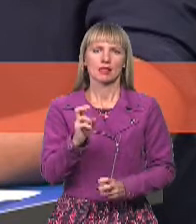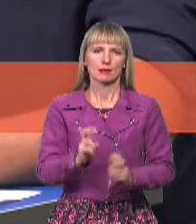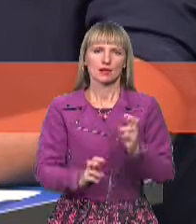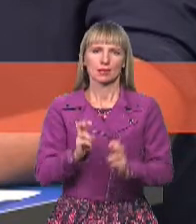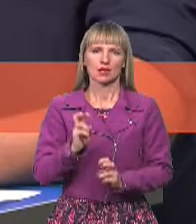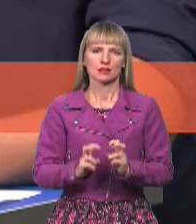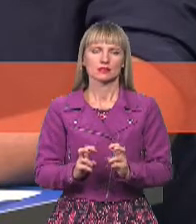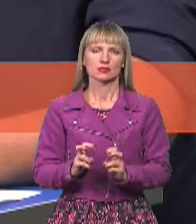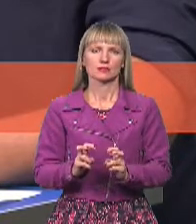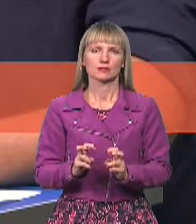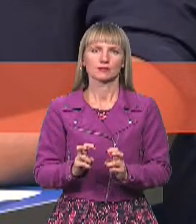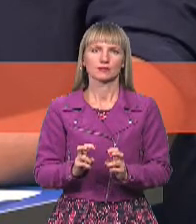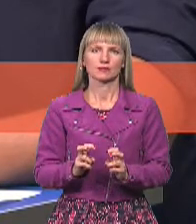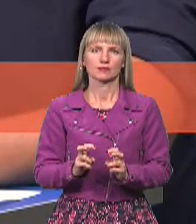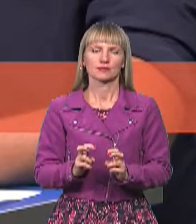предприятие,